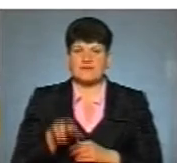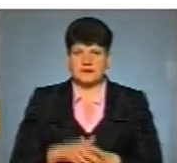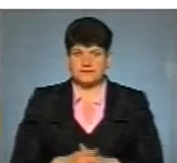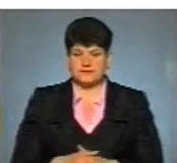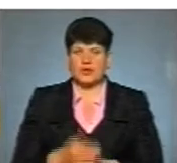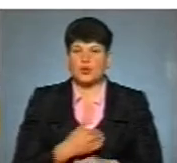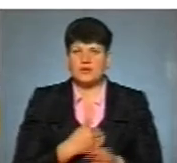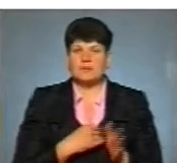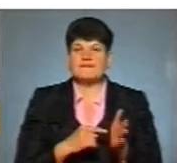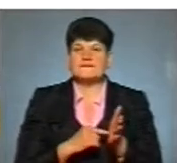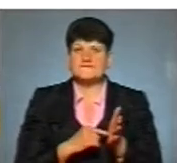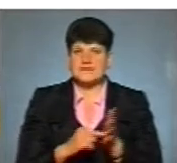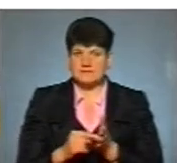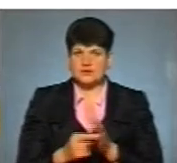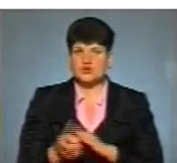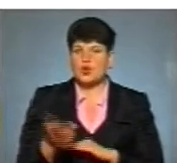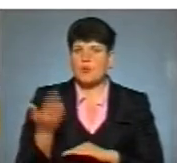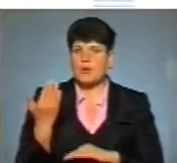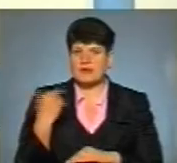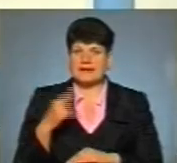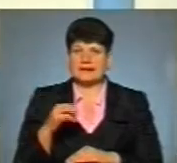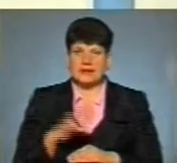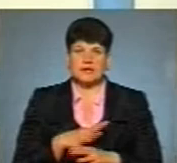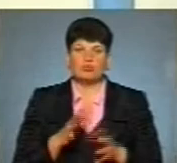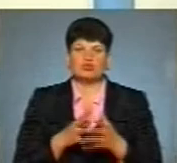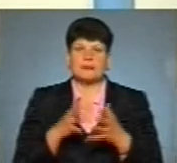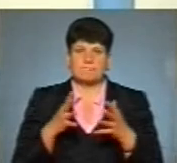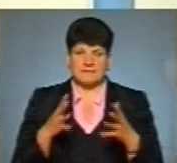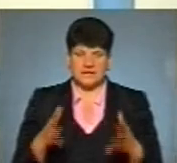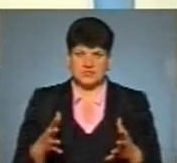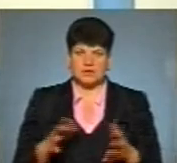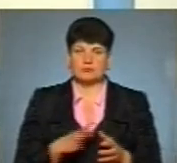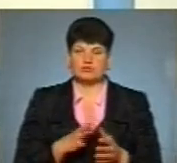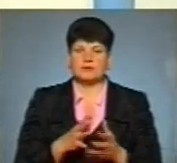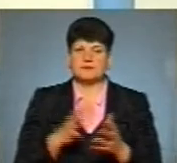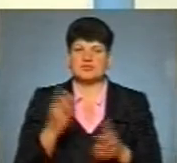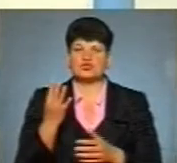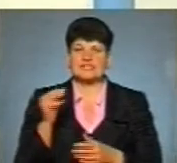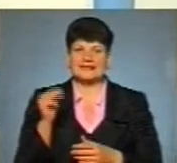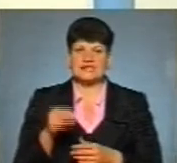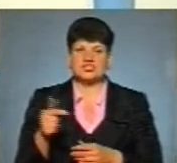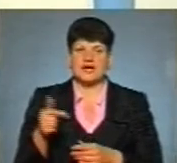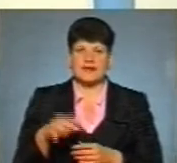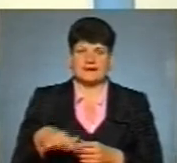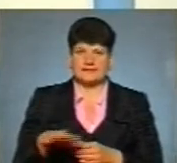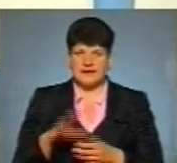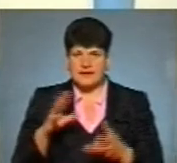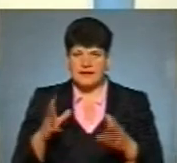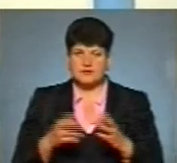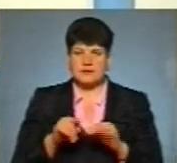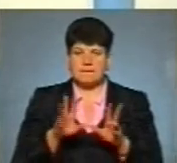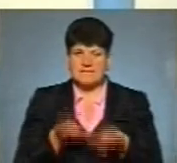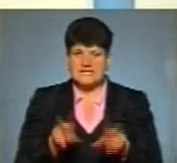хотів відмітити те, що попередні дані були значно більші. Було поза 4 тисячі гектарів загибелі. Разом з тим,